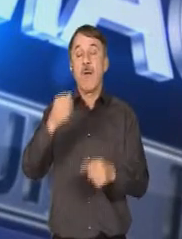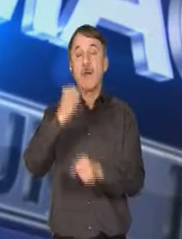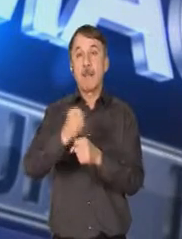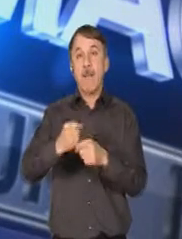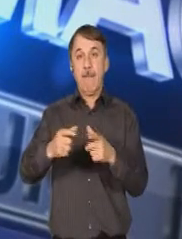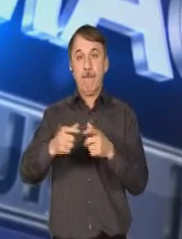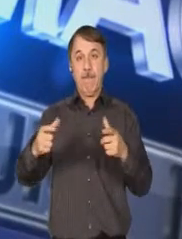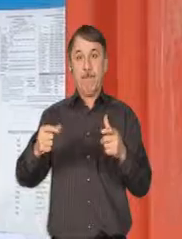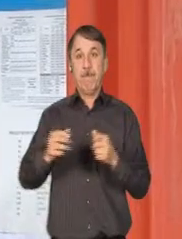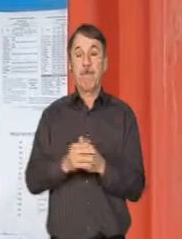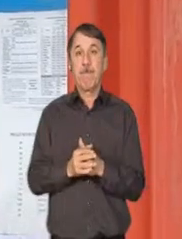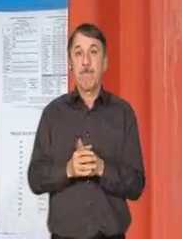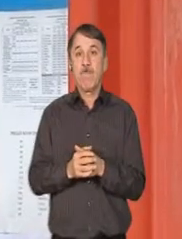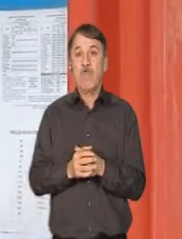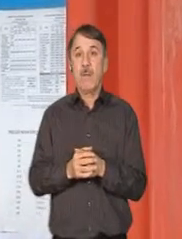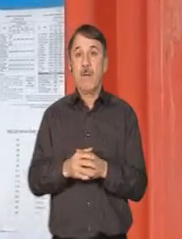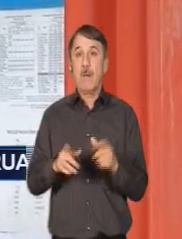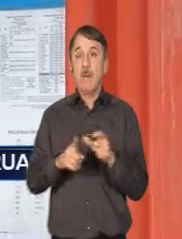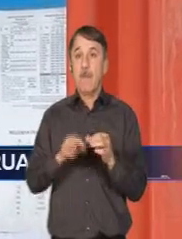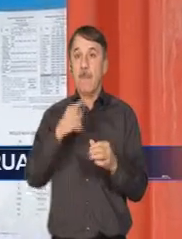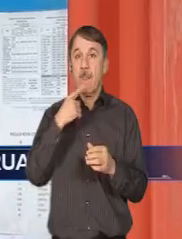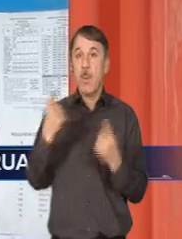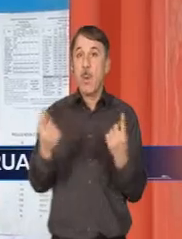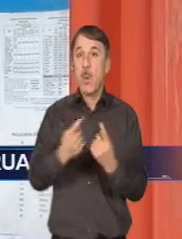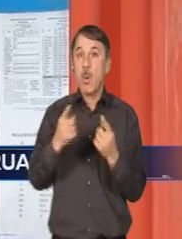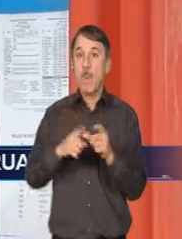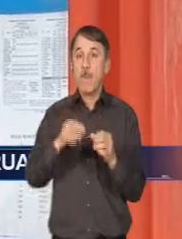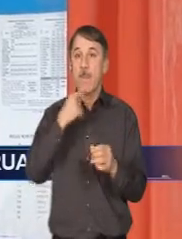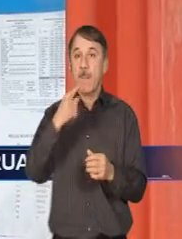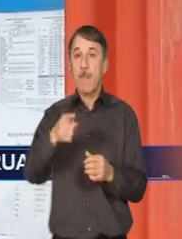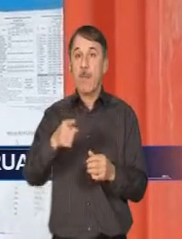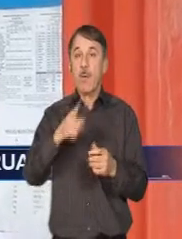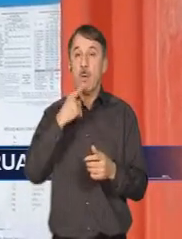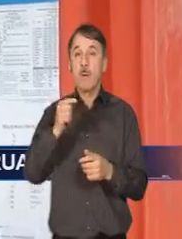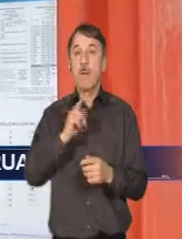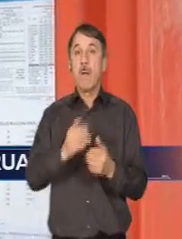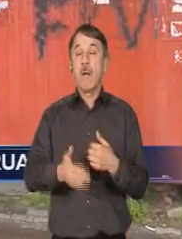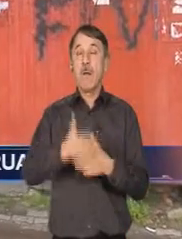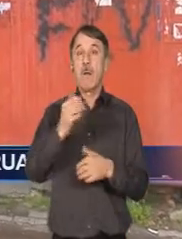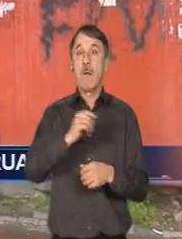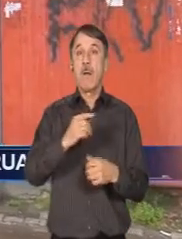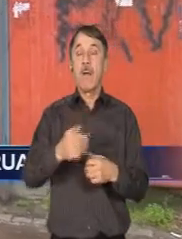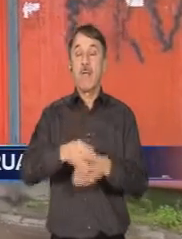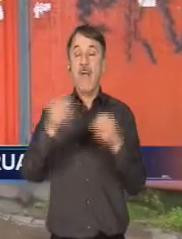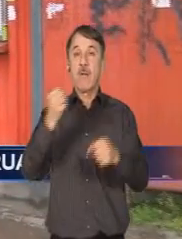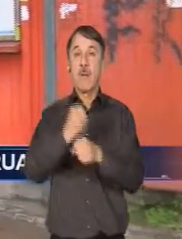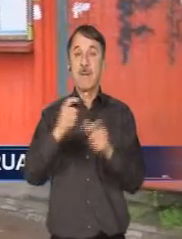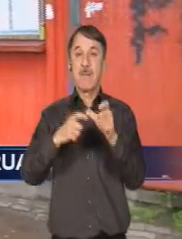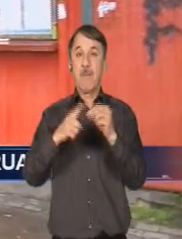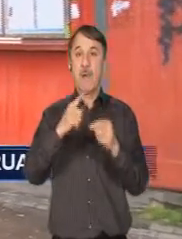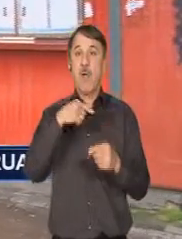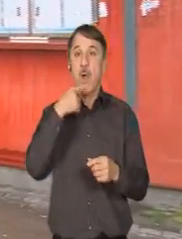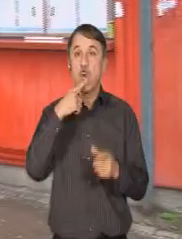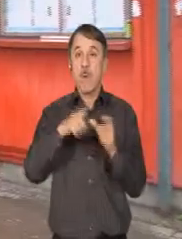troškove izrade. Kada su u pitanju uslovi za izradu povlašćenih karata za prevoz, iz javnogradskog